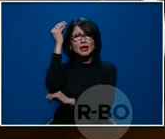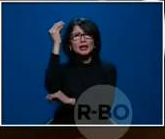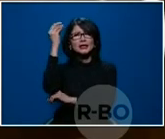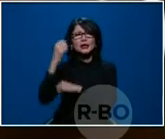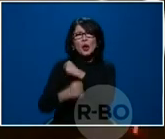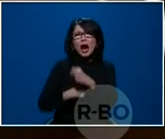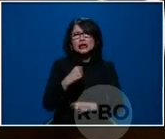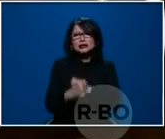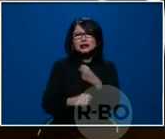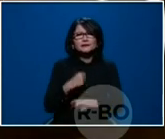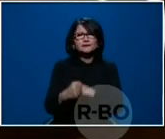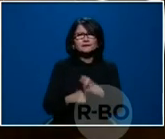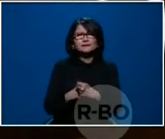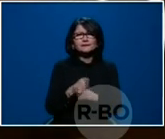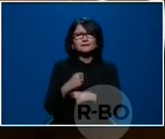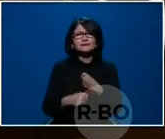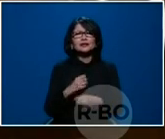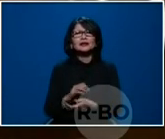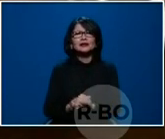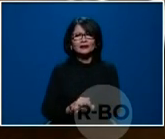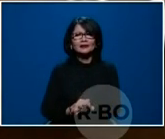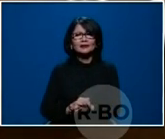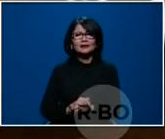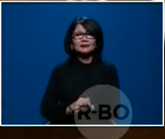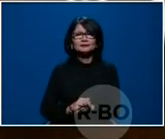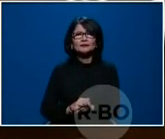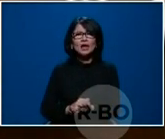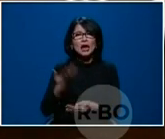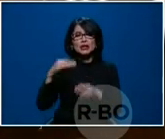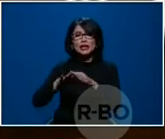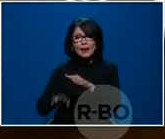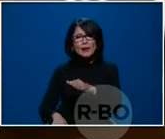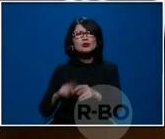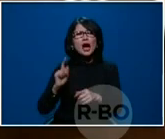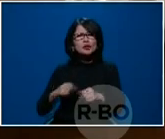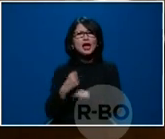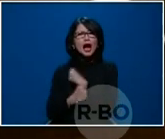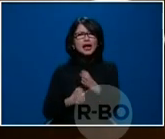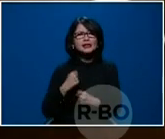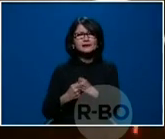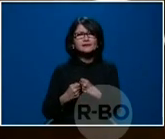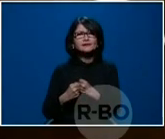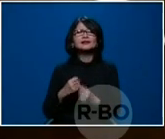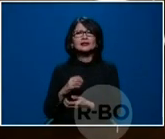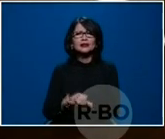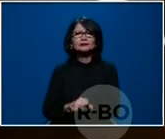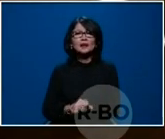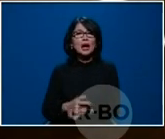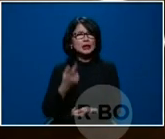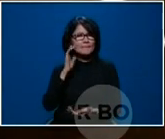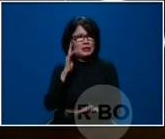satu sama lain di tingkat yang paling bawah yang tidak kalah penting di tingkat Jakarta sendiri Kita akan pastikan bahwa